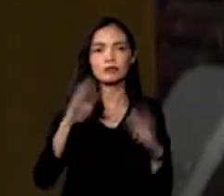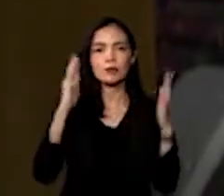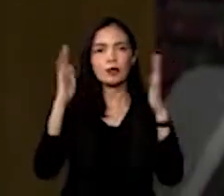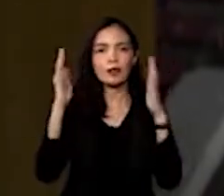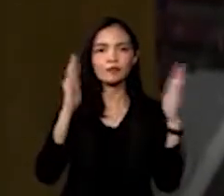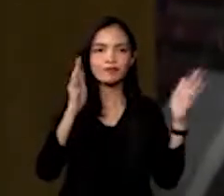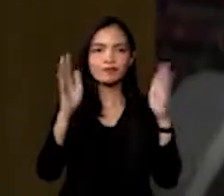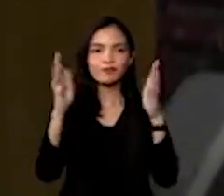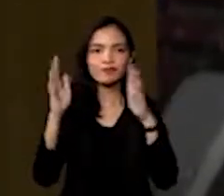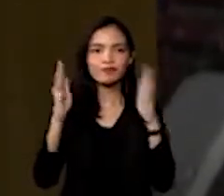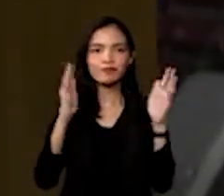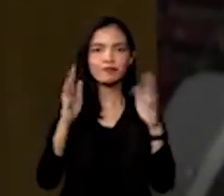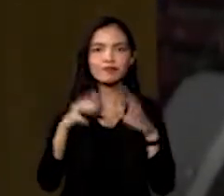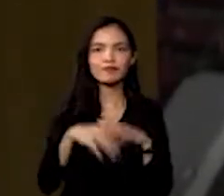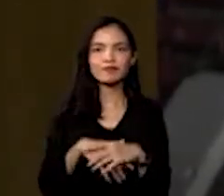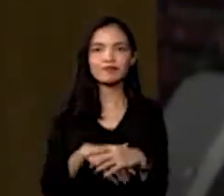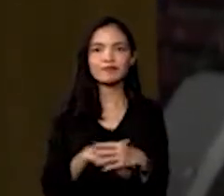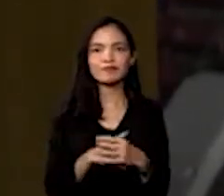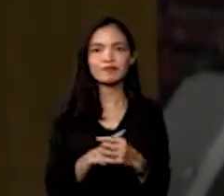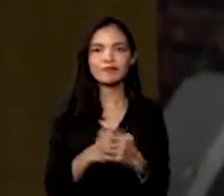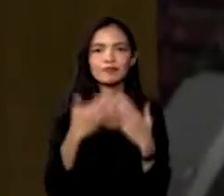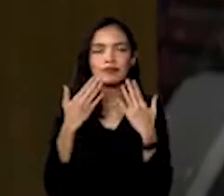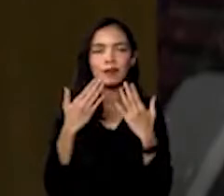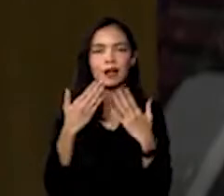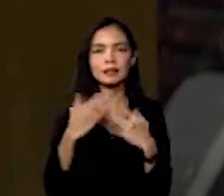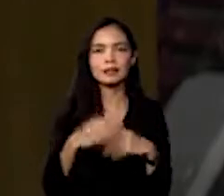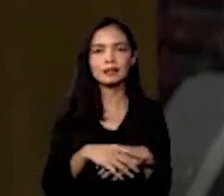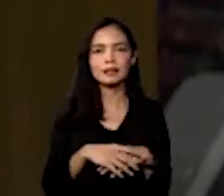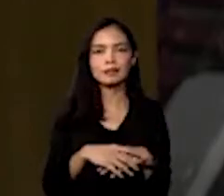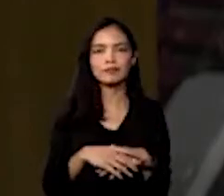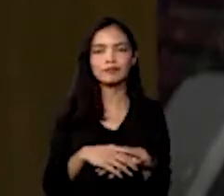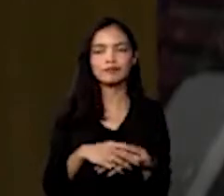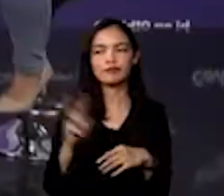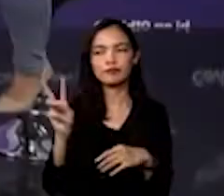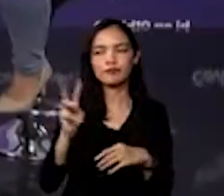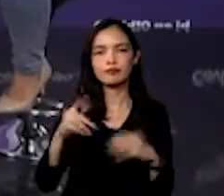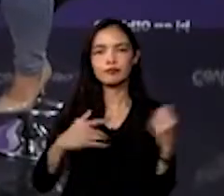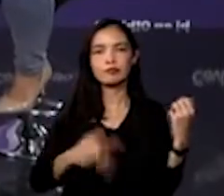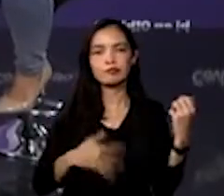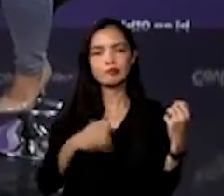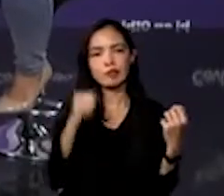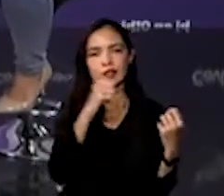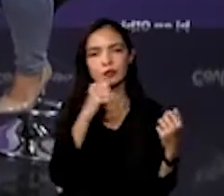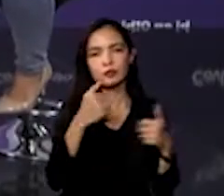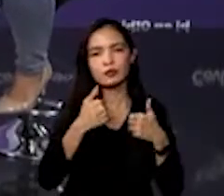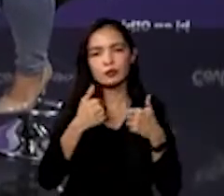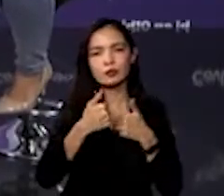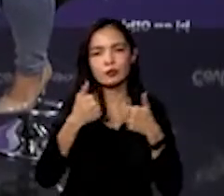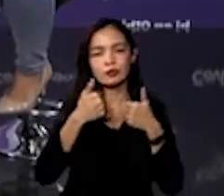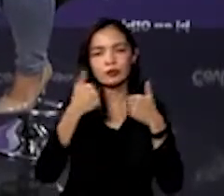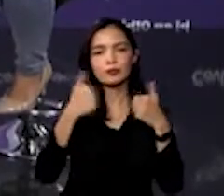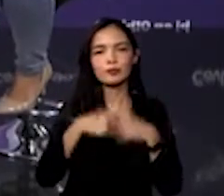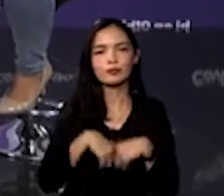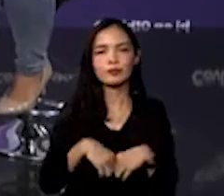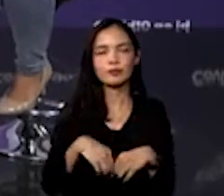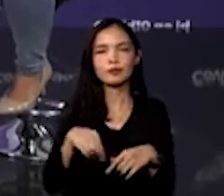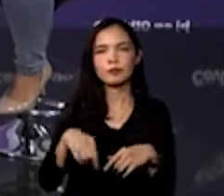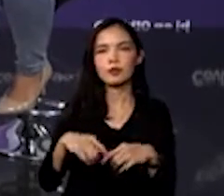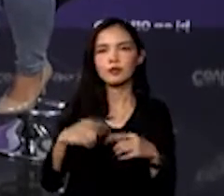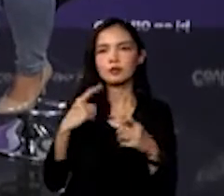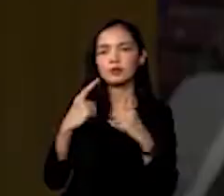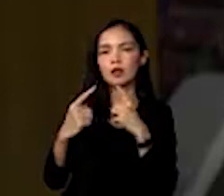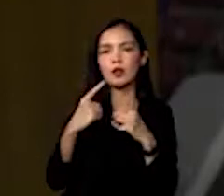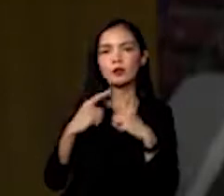virtual luar biasa Terima kasih Maulana dan Idris luar biasa sekali Selamat pagi pemirsa kembali lagi tentunya di dialog